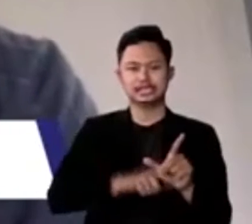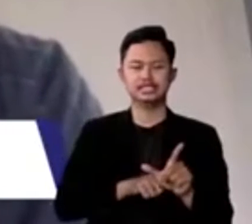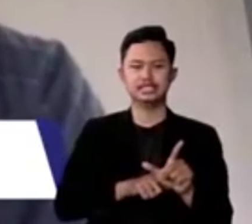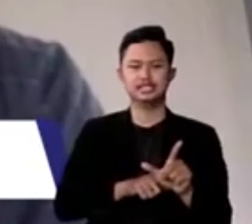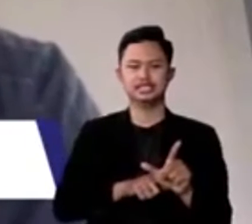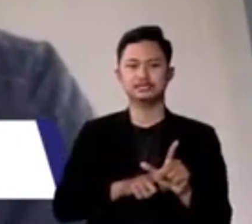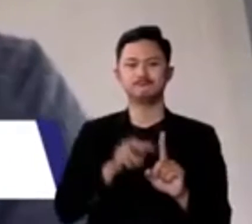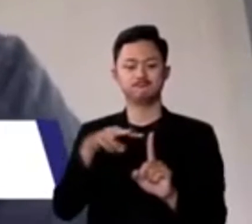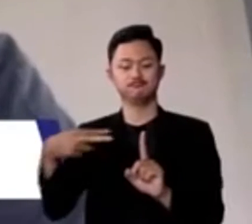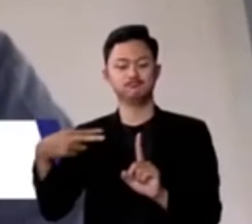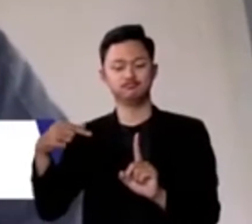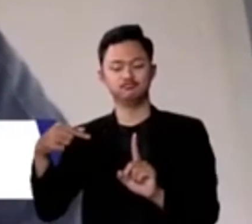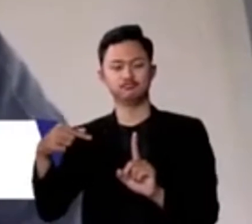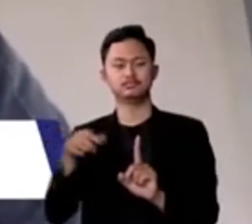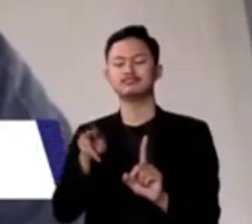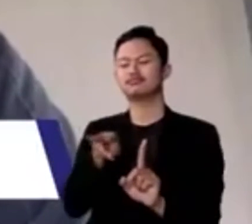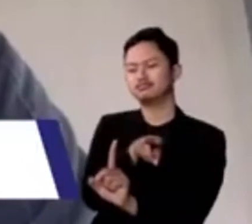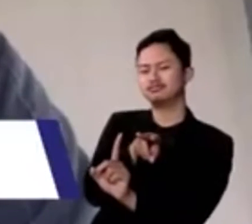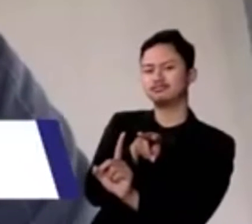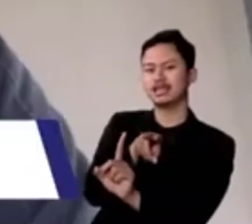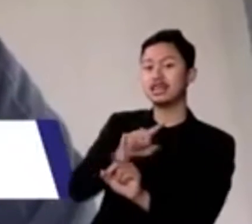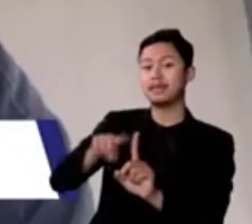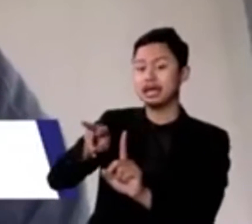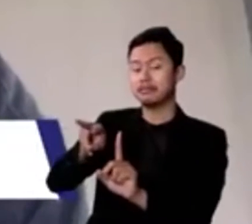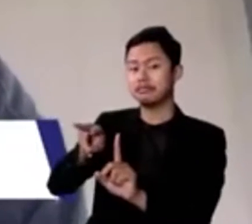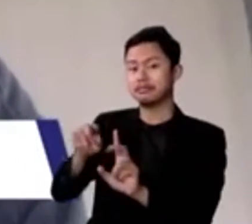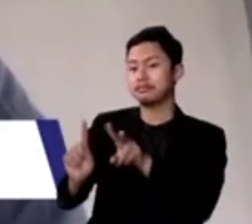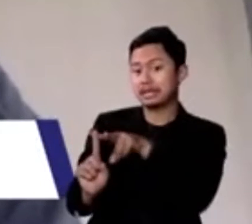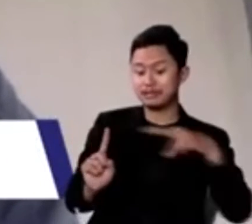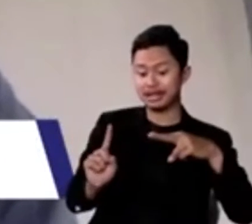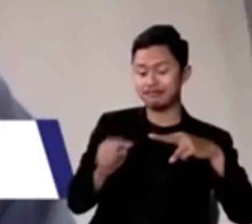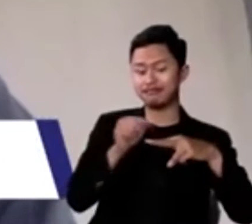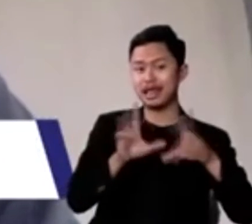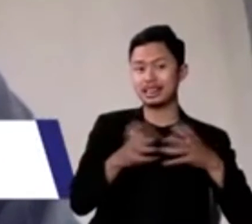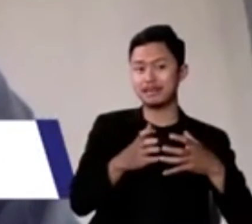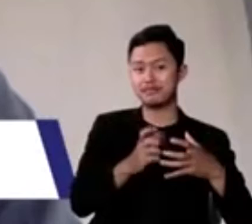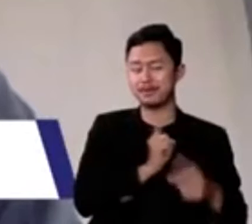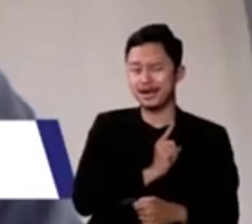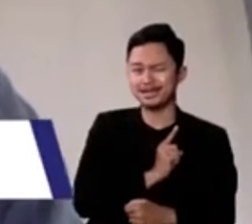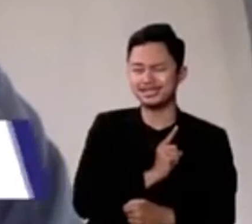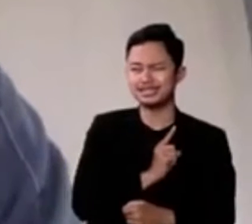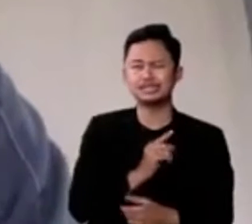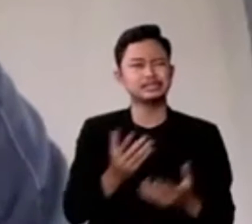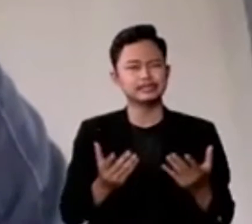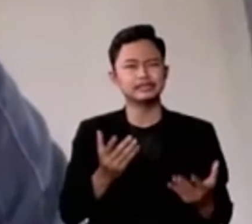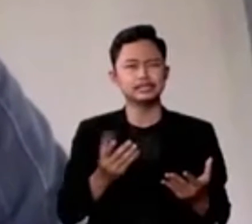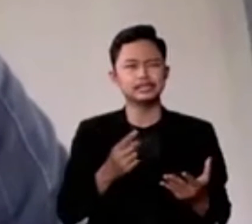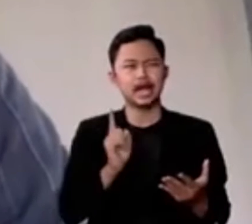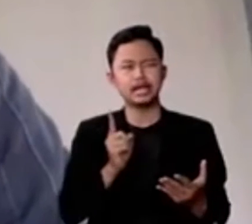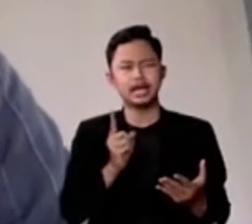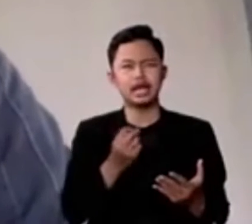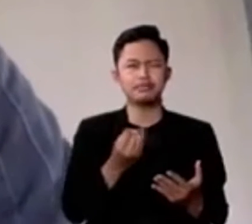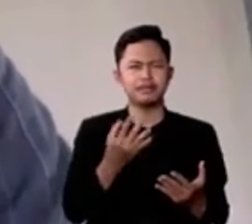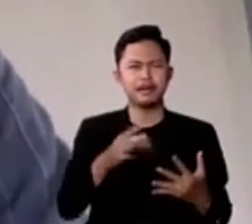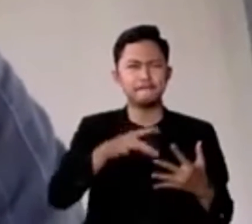yang dialami oleh klien tapi kalau dari sisi dari dari internal sedikit banyak kita memang menentukan beberapa